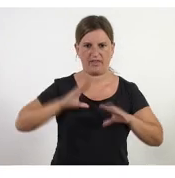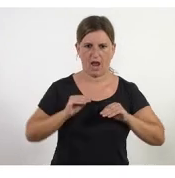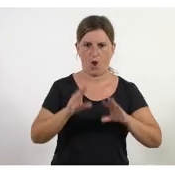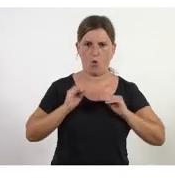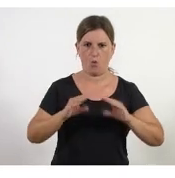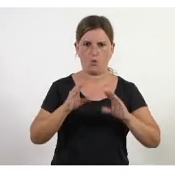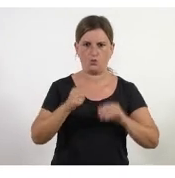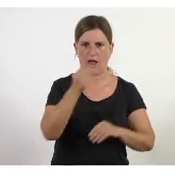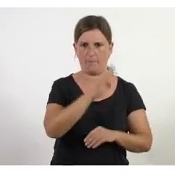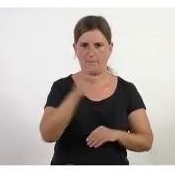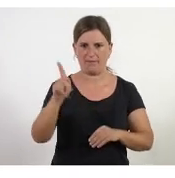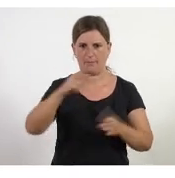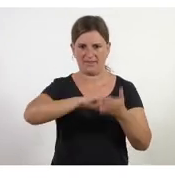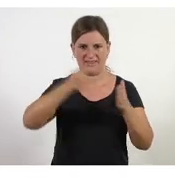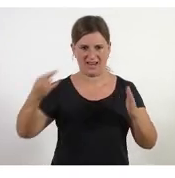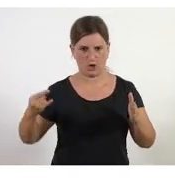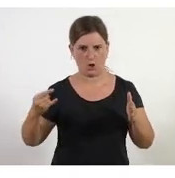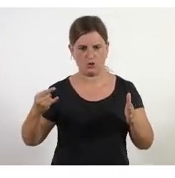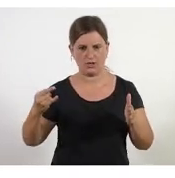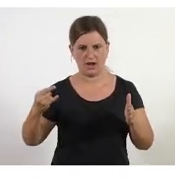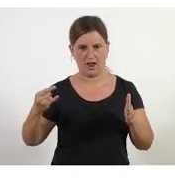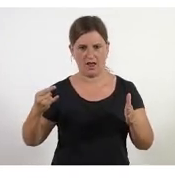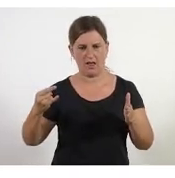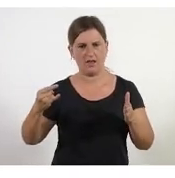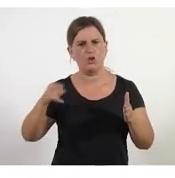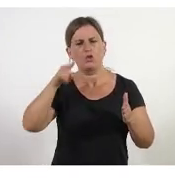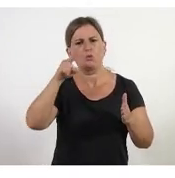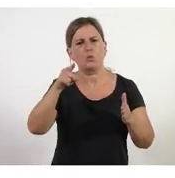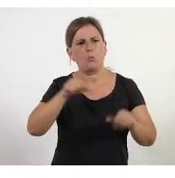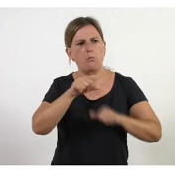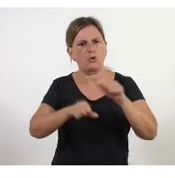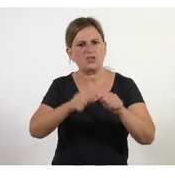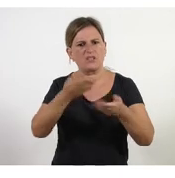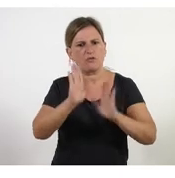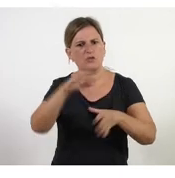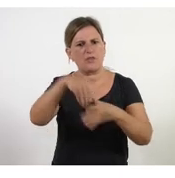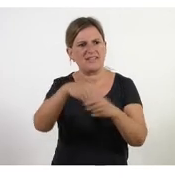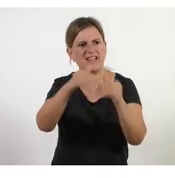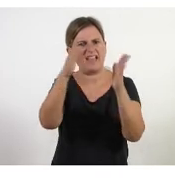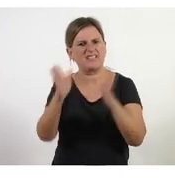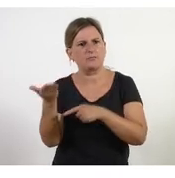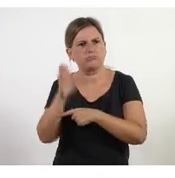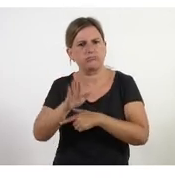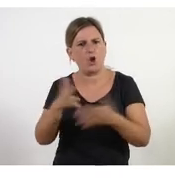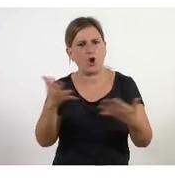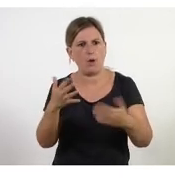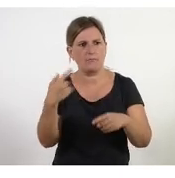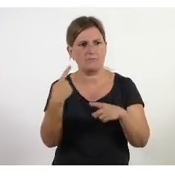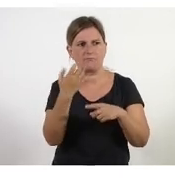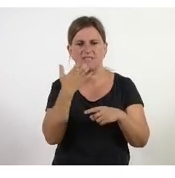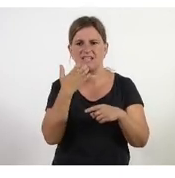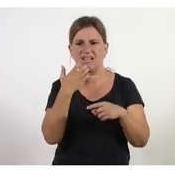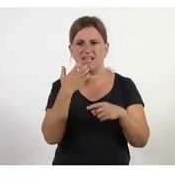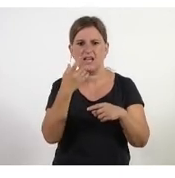la tecnologia. Com plantejaries tu un procés de formació dins d'una entitat que hagués d'utilitzar una eina que no s'ha fet